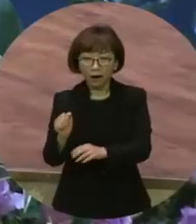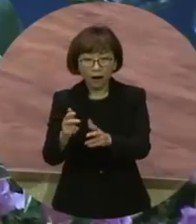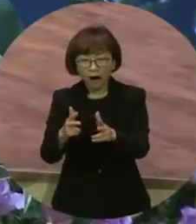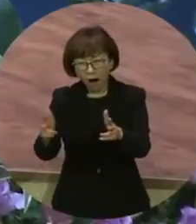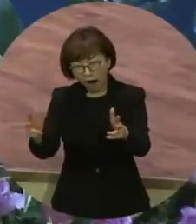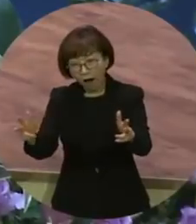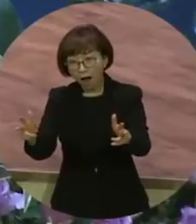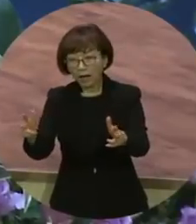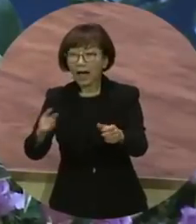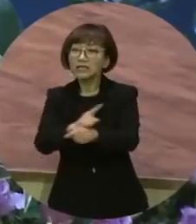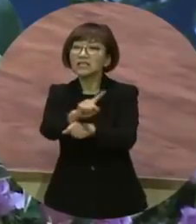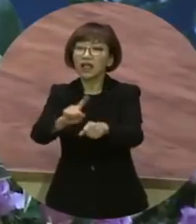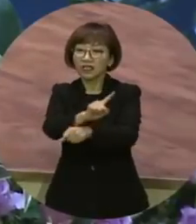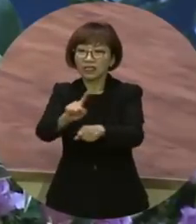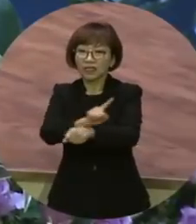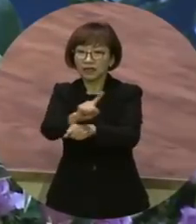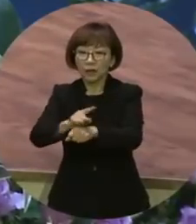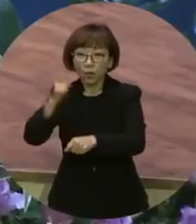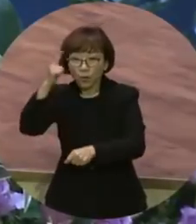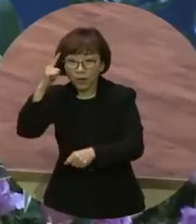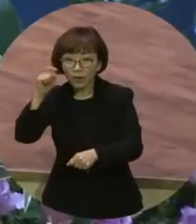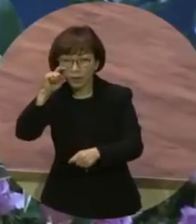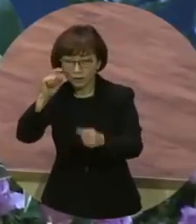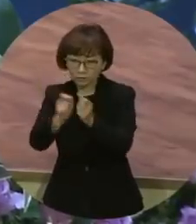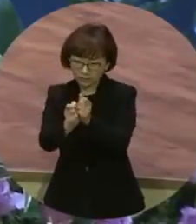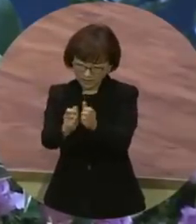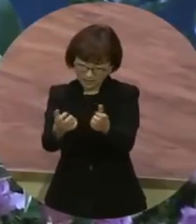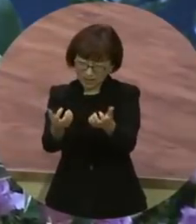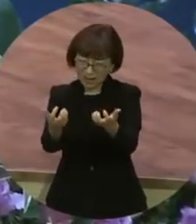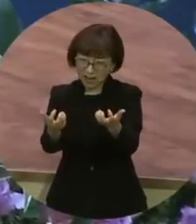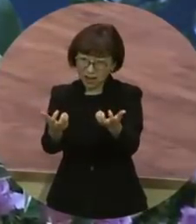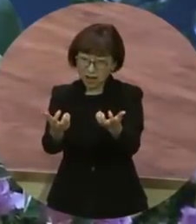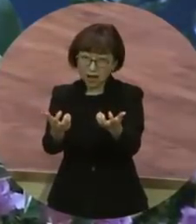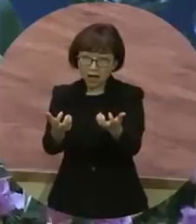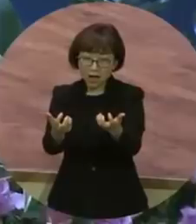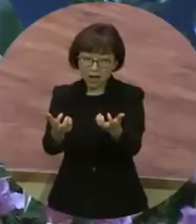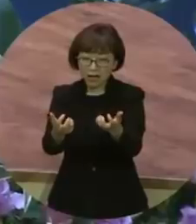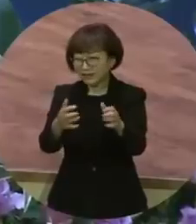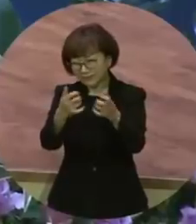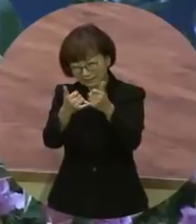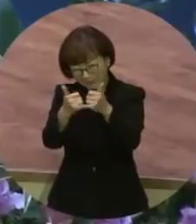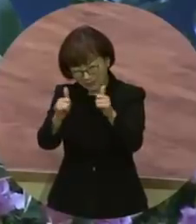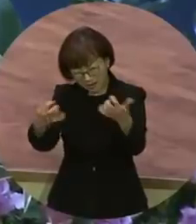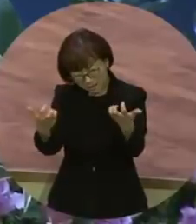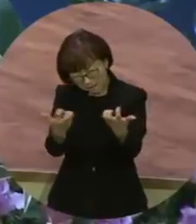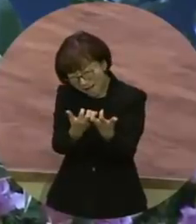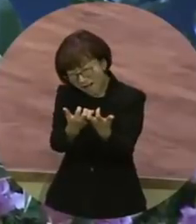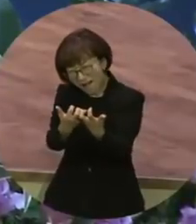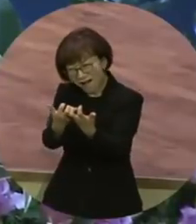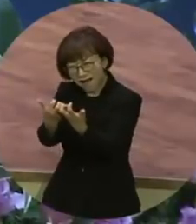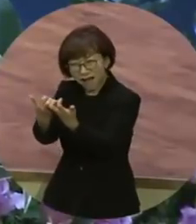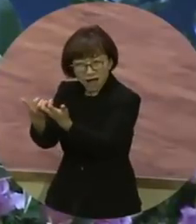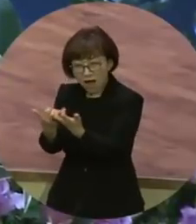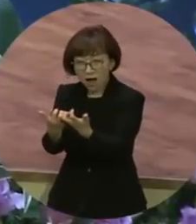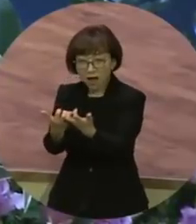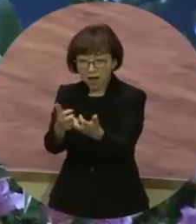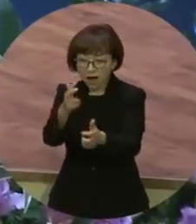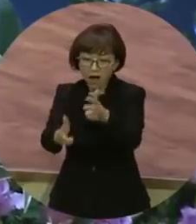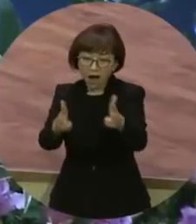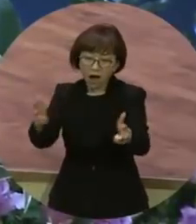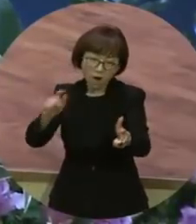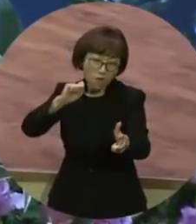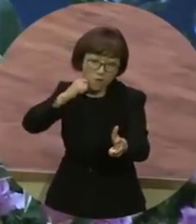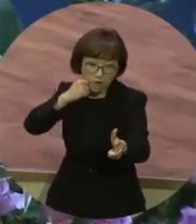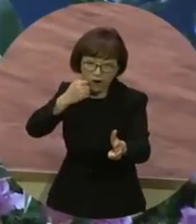아니에요. 한 시간을 기다리고 있는데 아무도 짜증 안 나요. 왜? 자비하신 부처님 만나러 왔기 때문에.